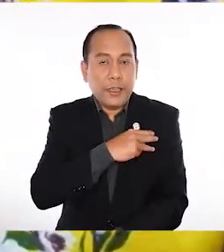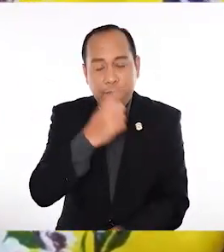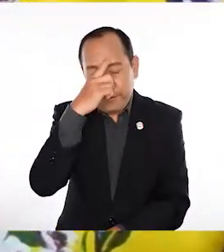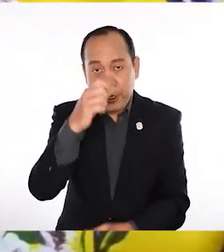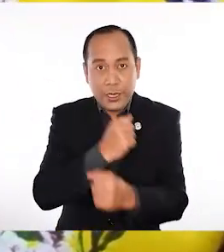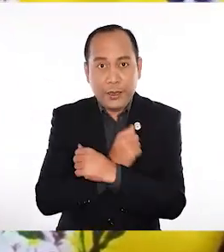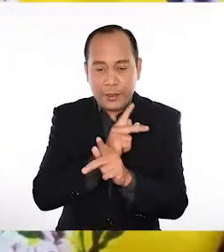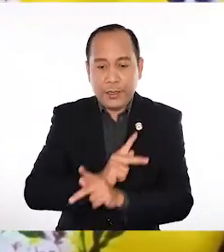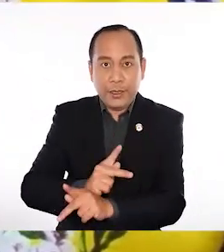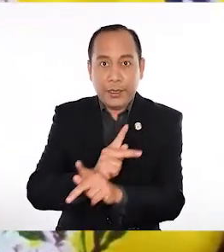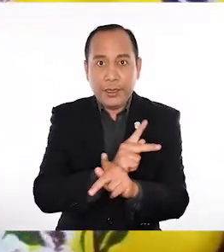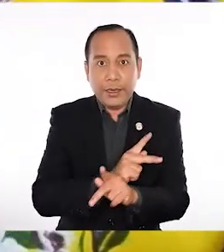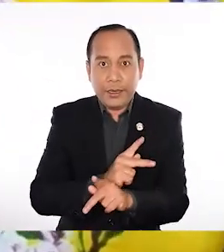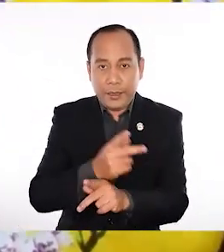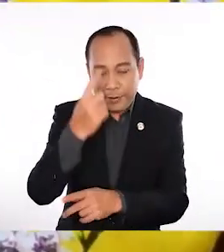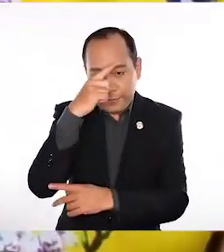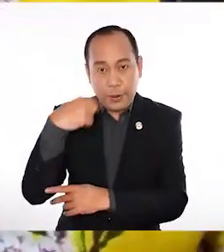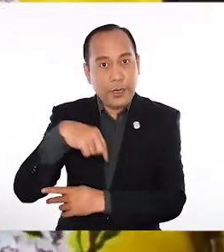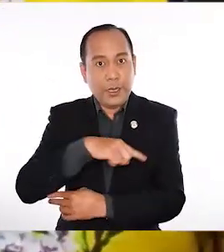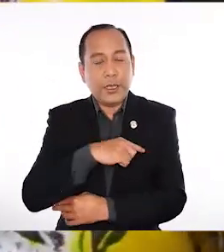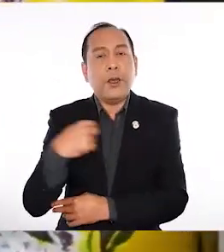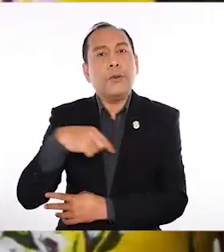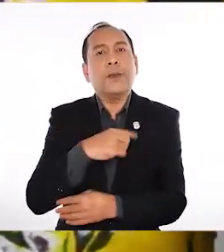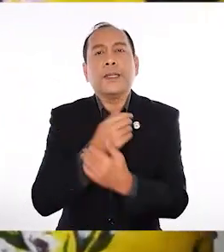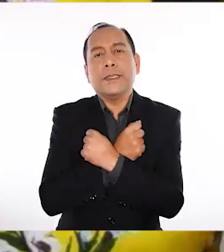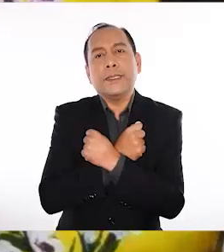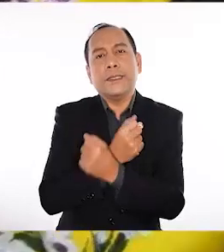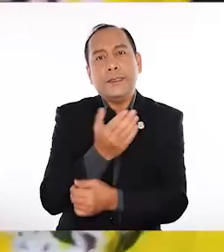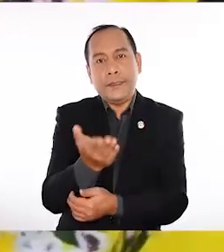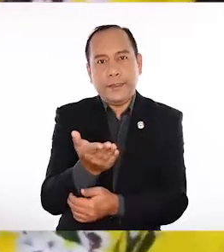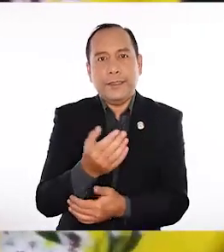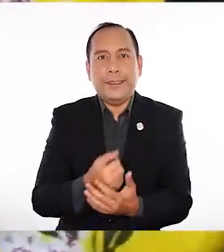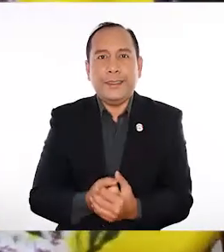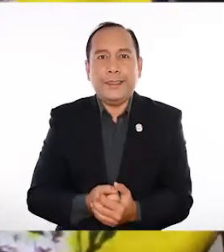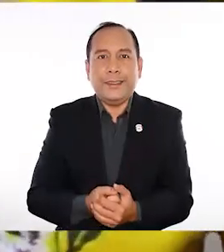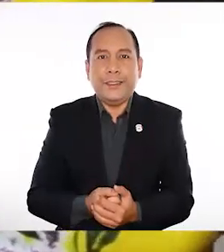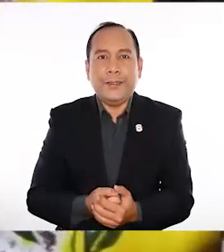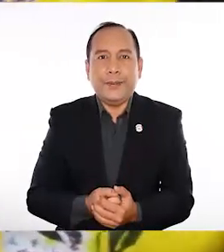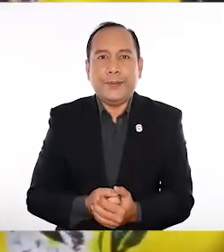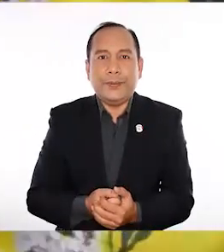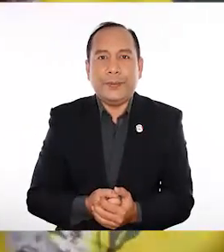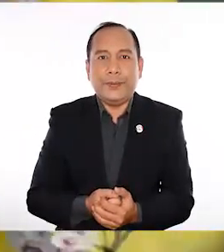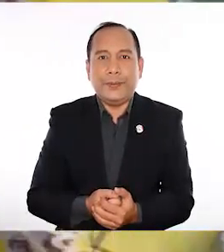loving and caring us po. We love you so much po!